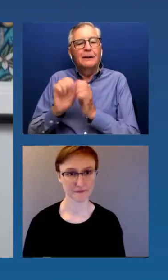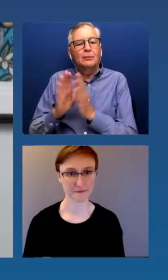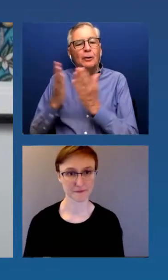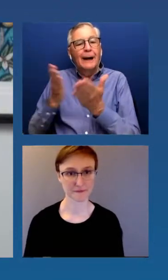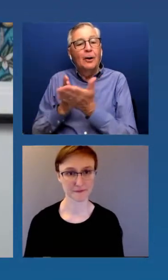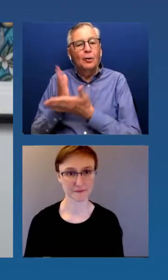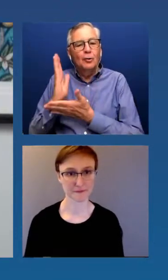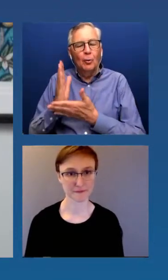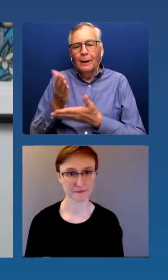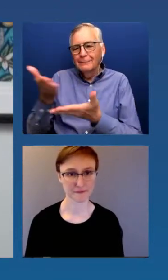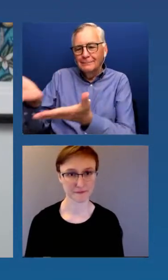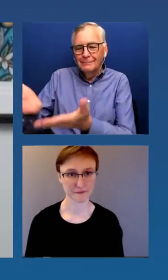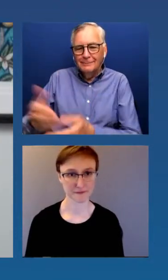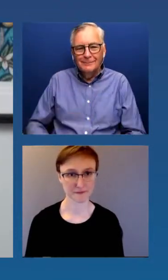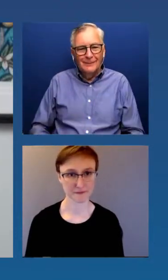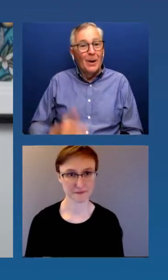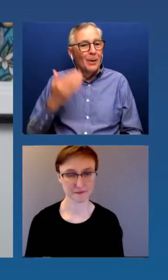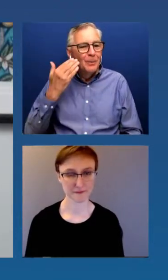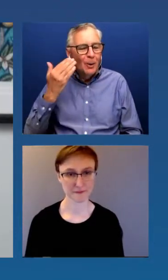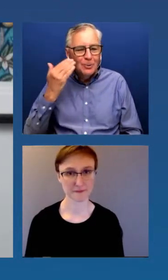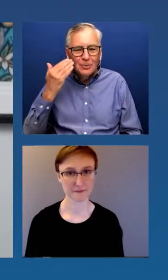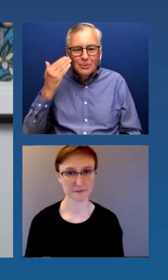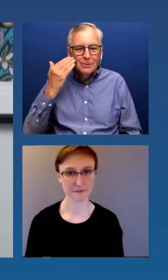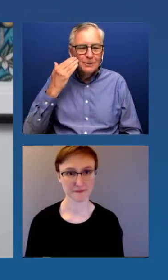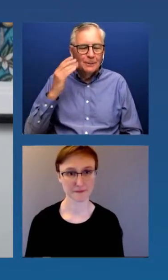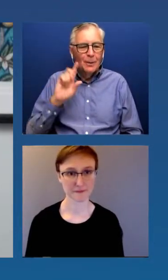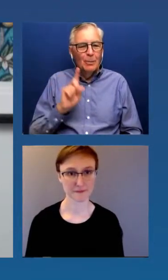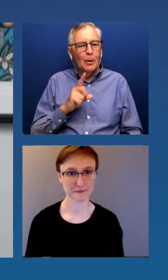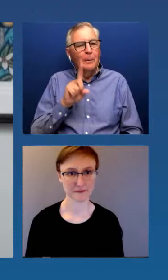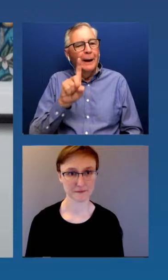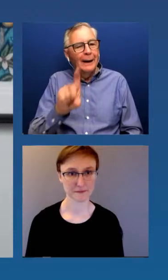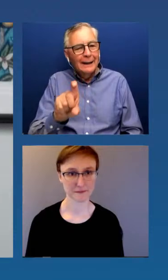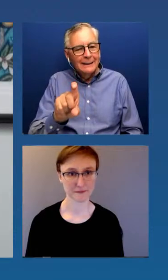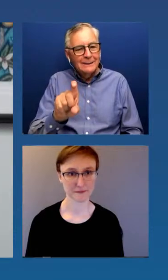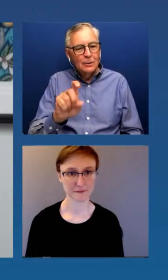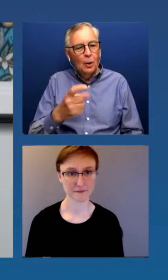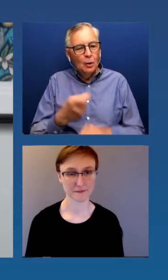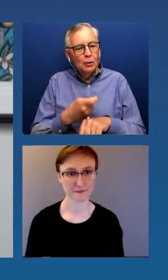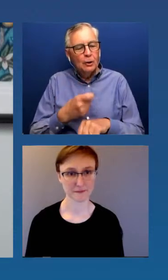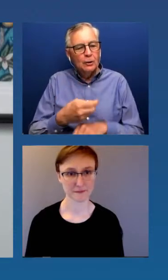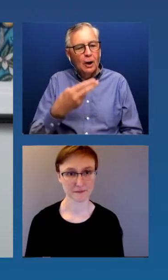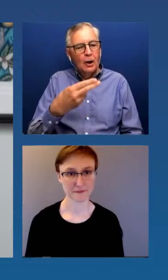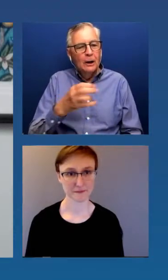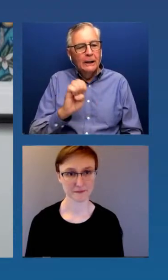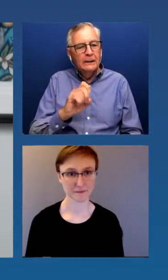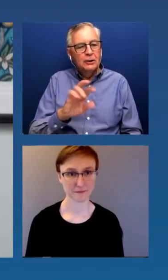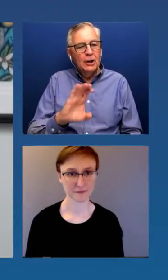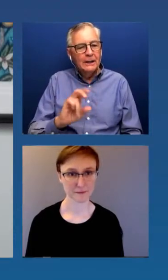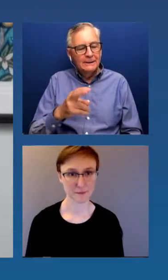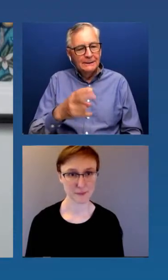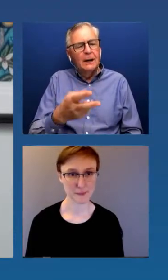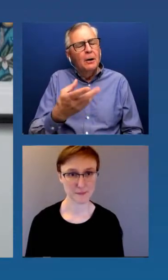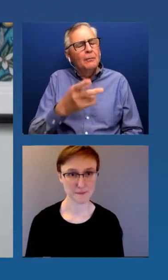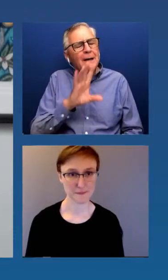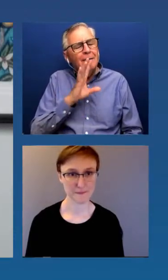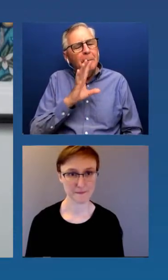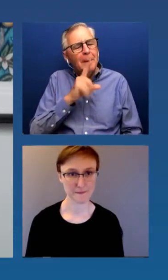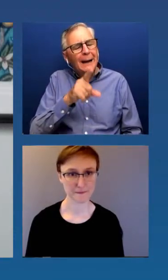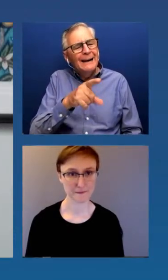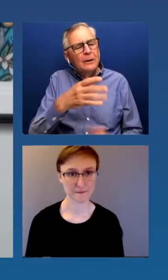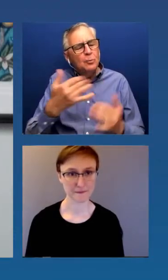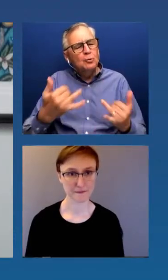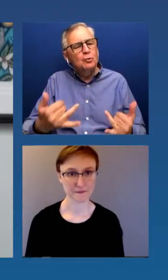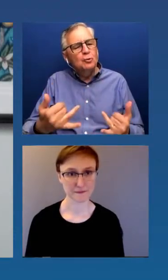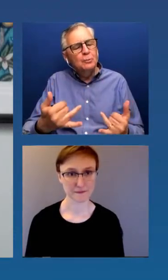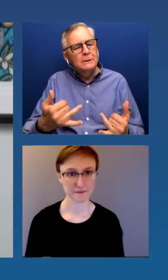vous. Bonjour. Ma première question, ce serait pour la Dr. Etches. Vous avez mentionné à plusieurs reprises aujourd'hui